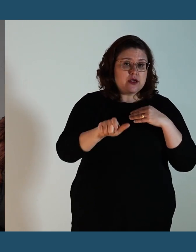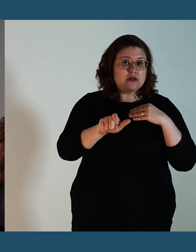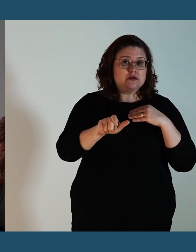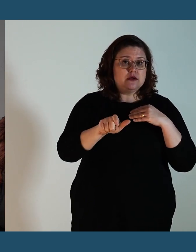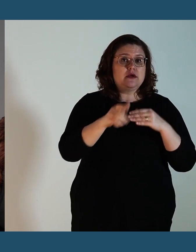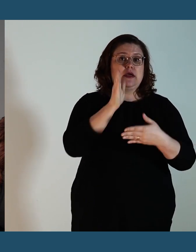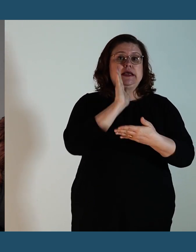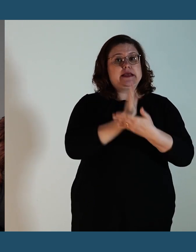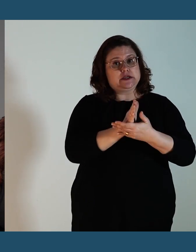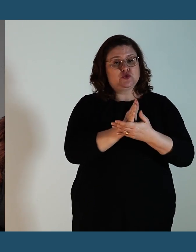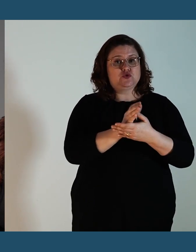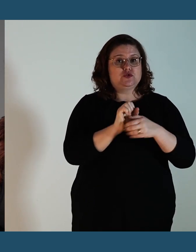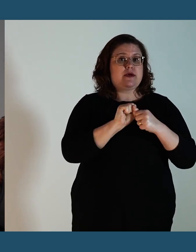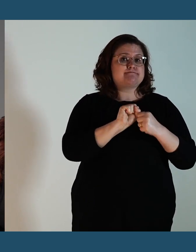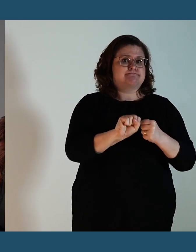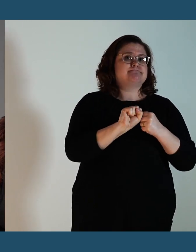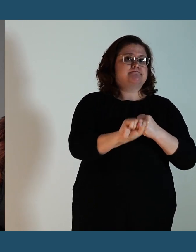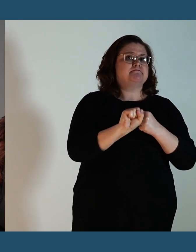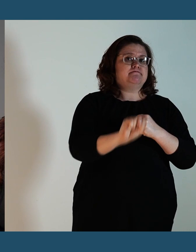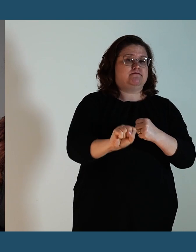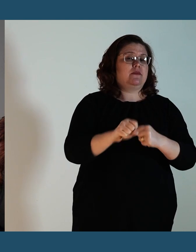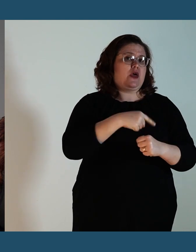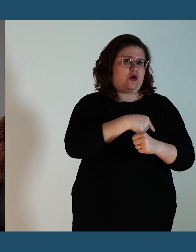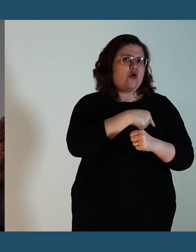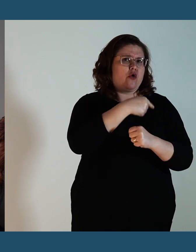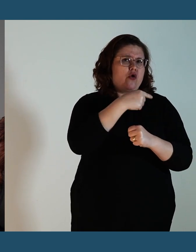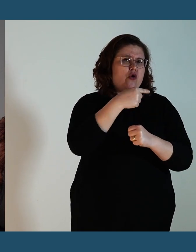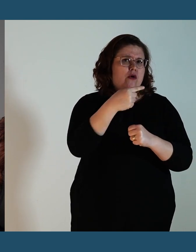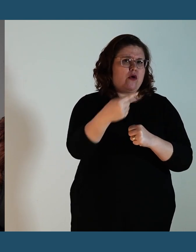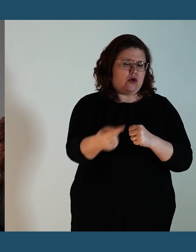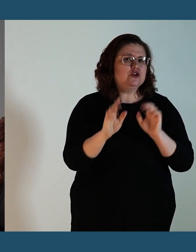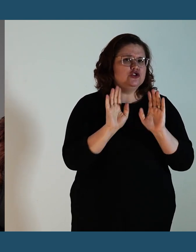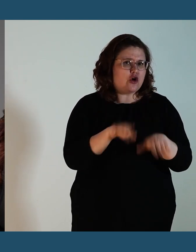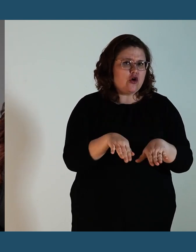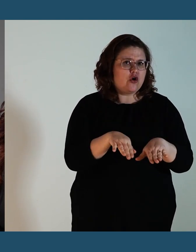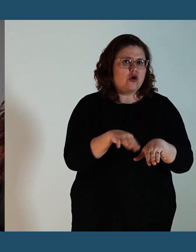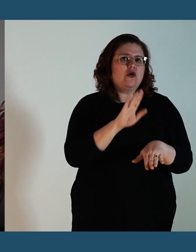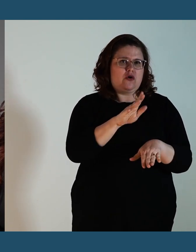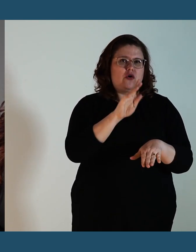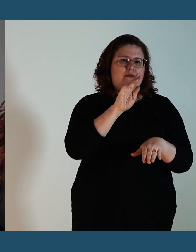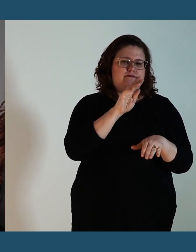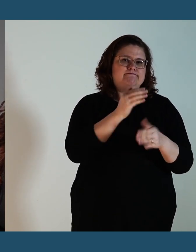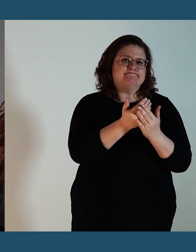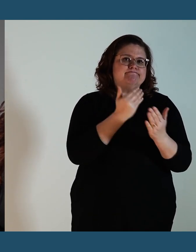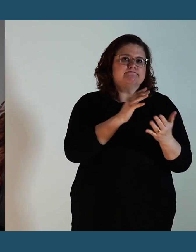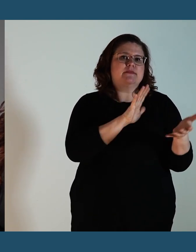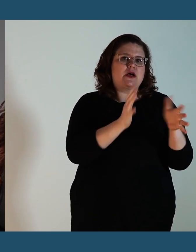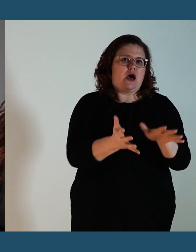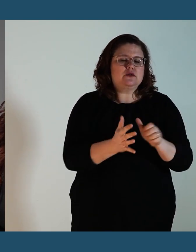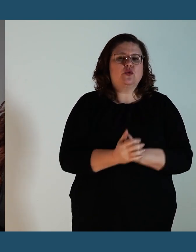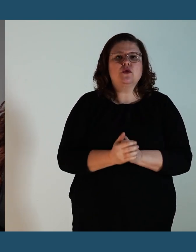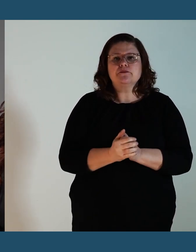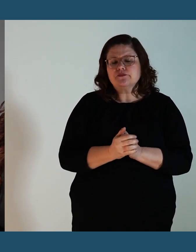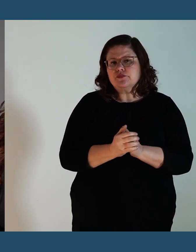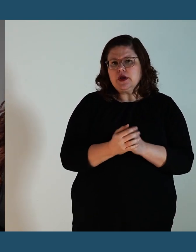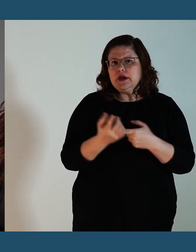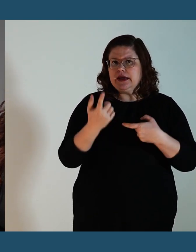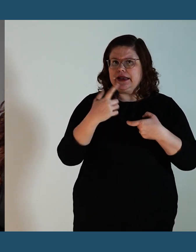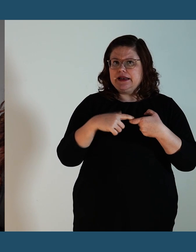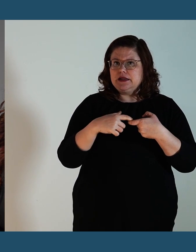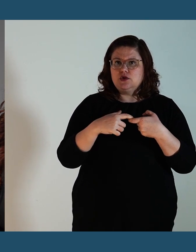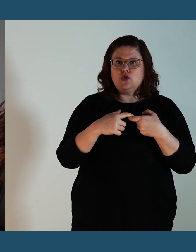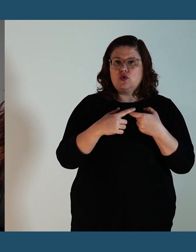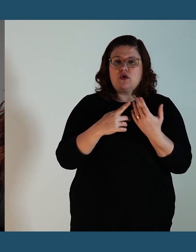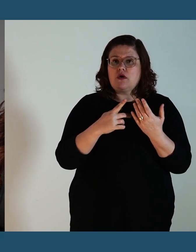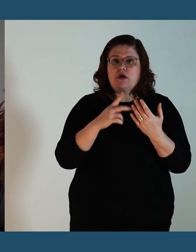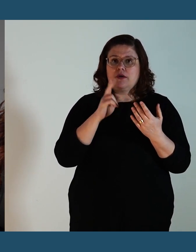kuin keskustahan jarrutti tätä koko tämän matkan ajan. Ja tässä ongelmana oli se, että tämä ei edes